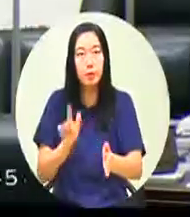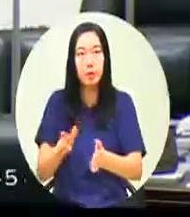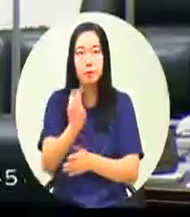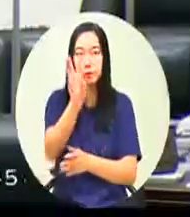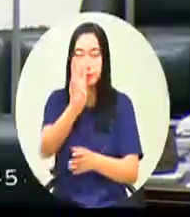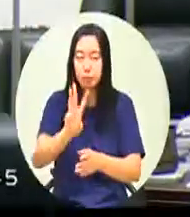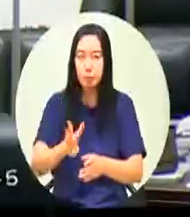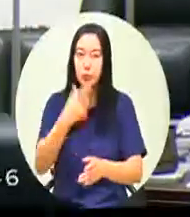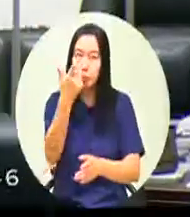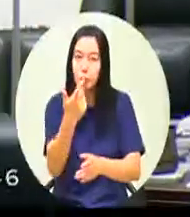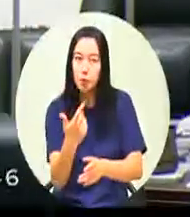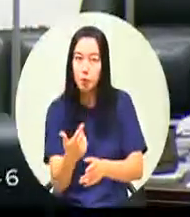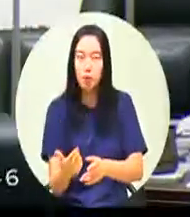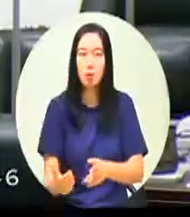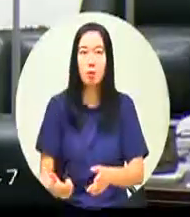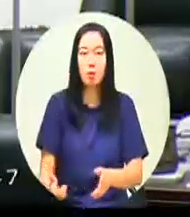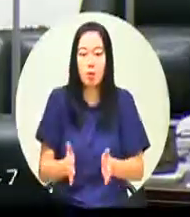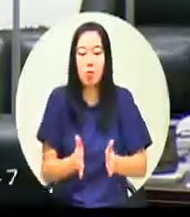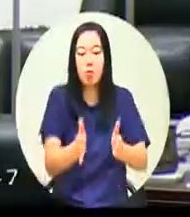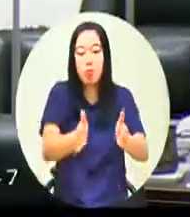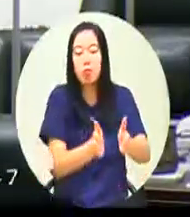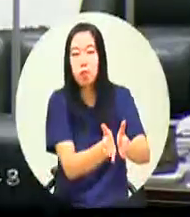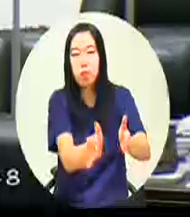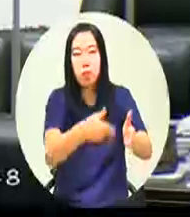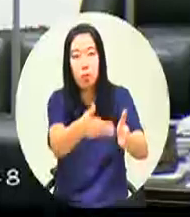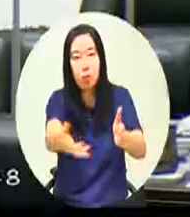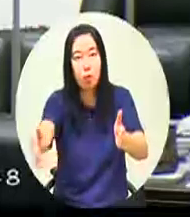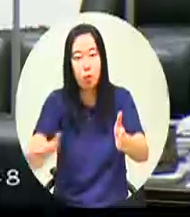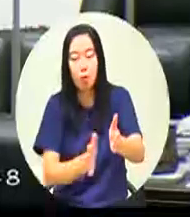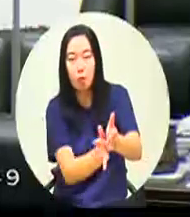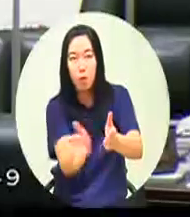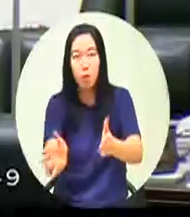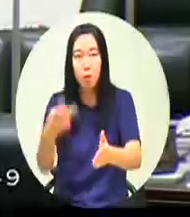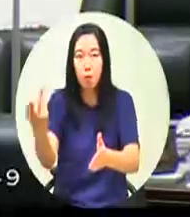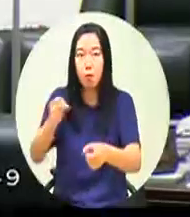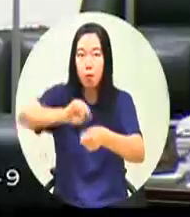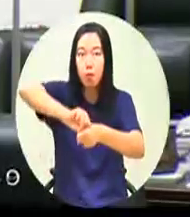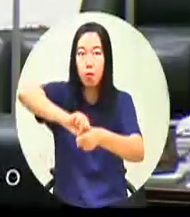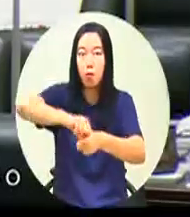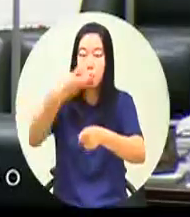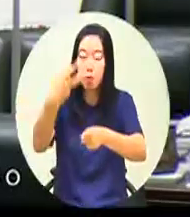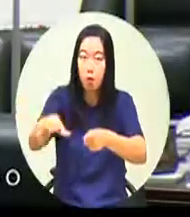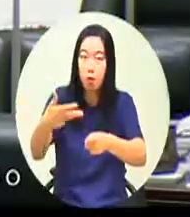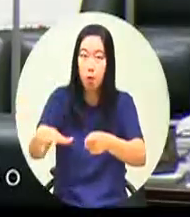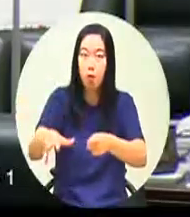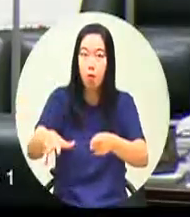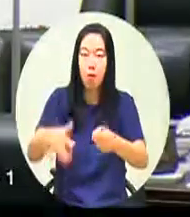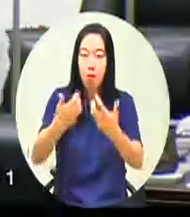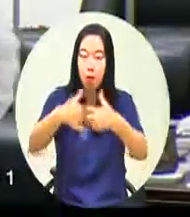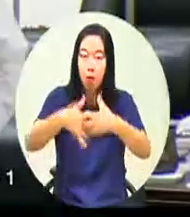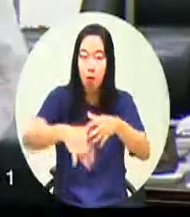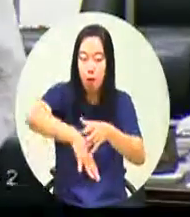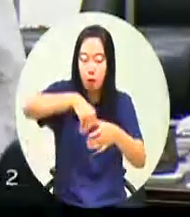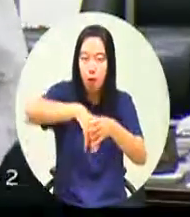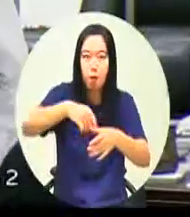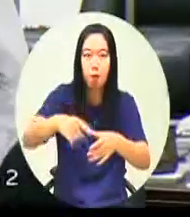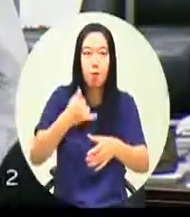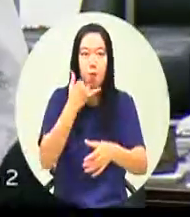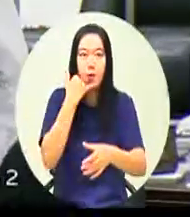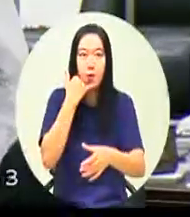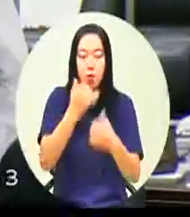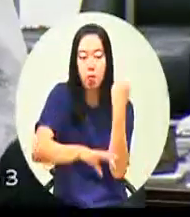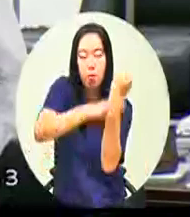呢就慢慢的从湖心沟就排出去了。再加上我们现在的抽水站的话，好、哦，就可以达到一个防洪的效